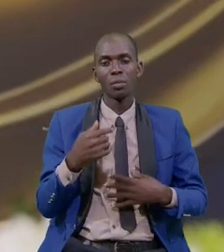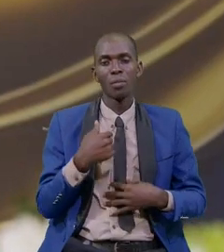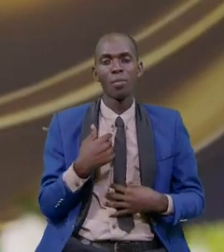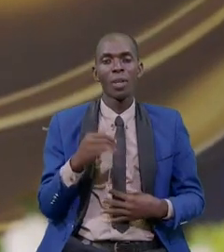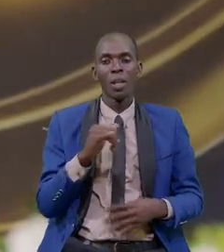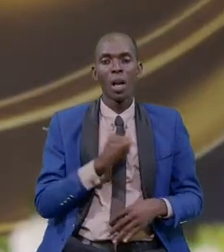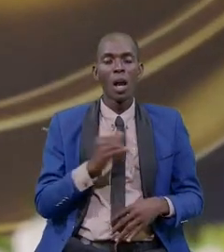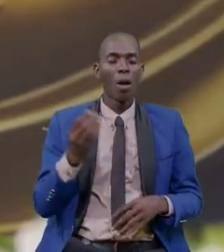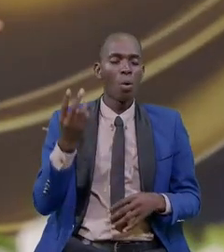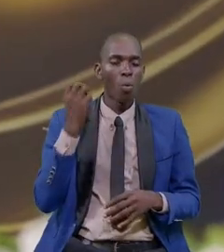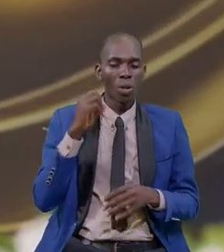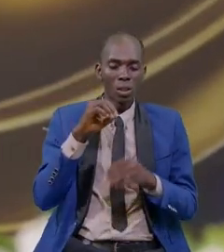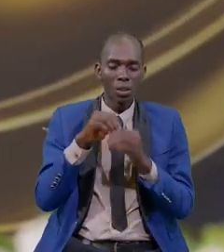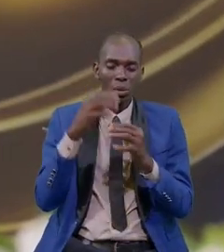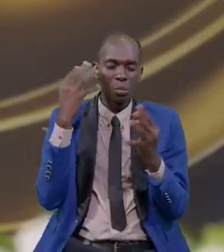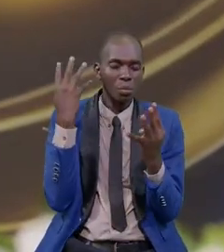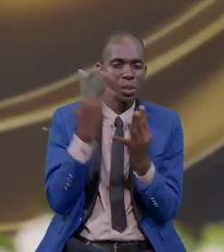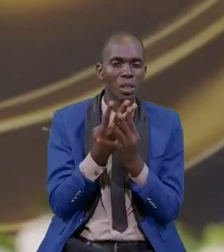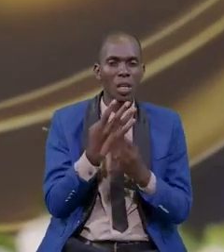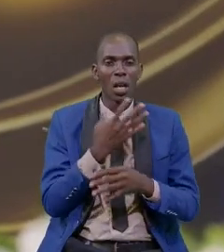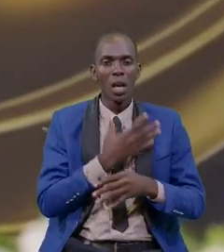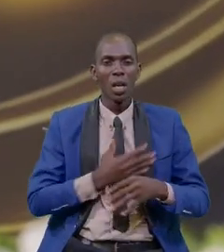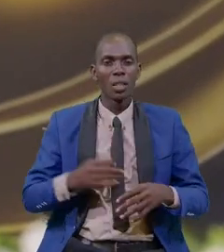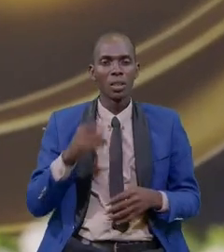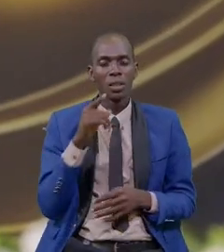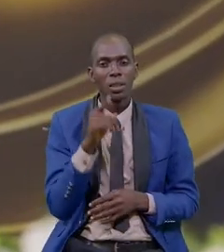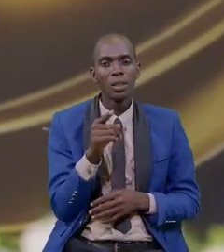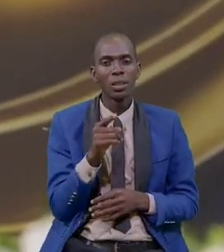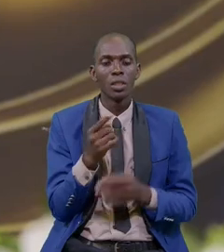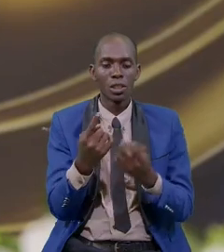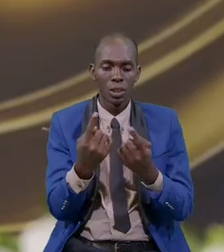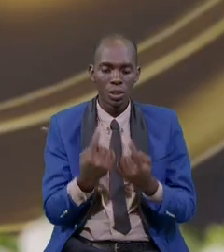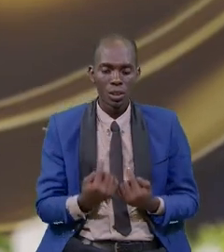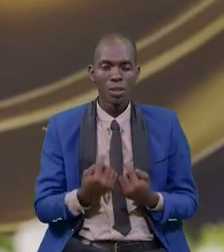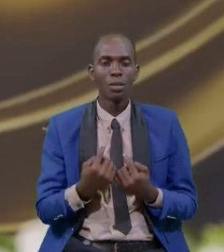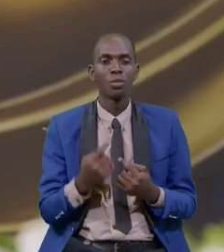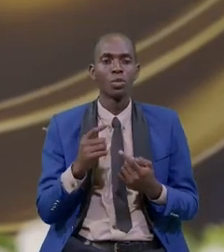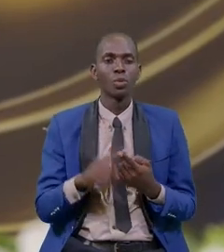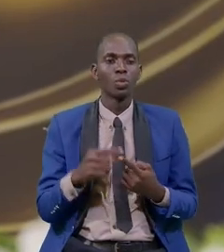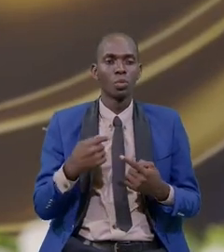J'étais en prison et vous êtes venu vers moi.